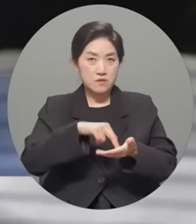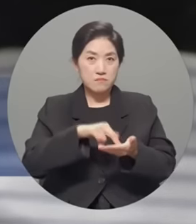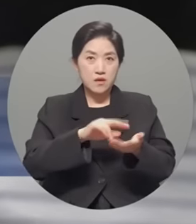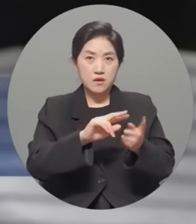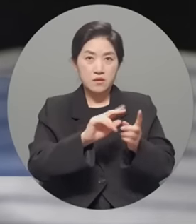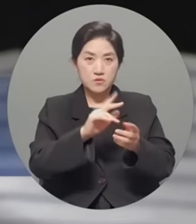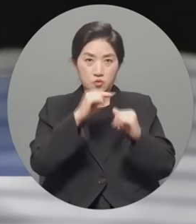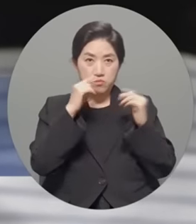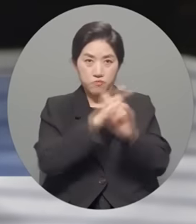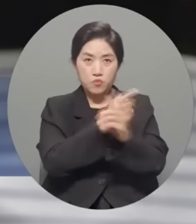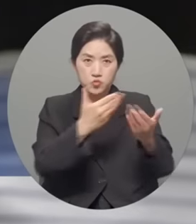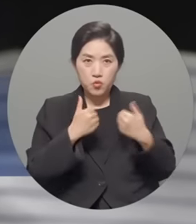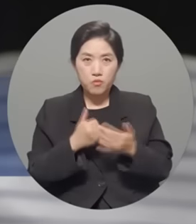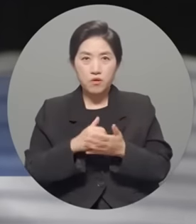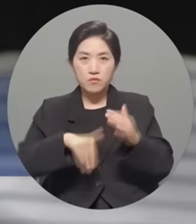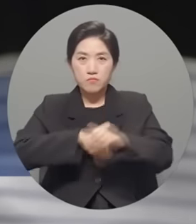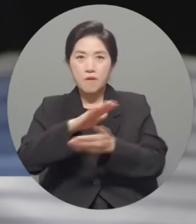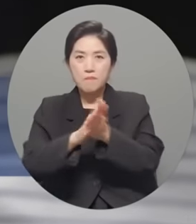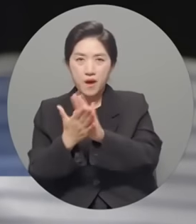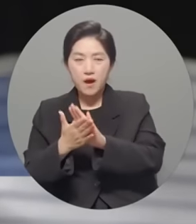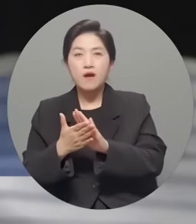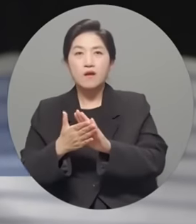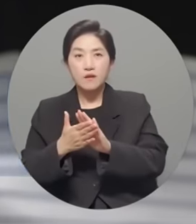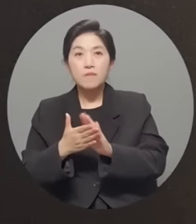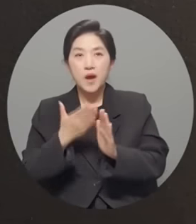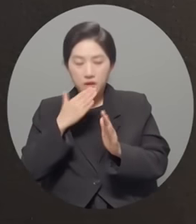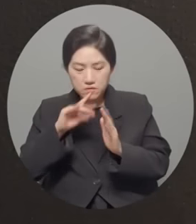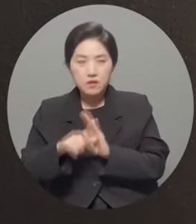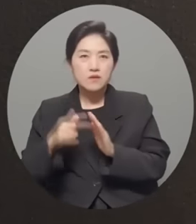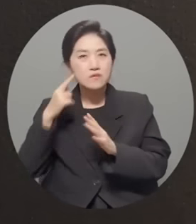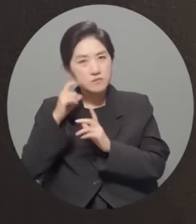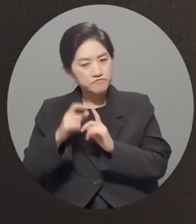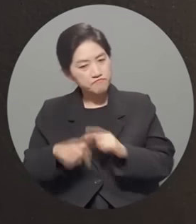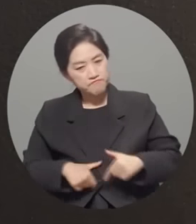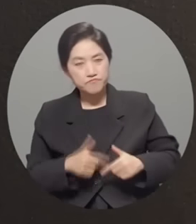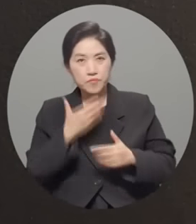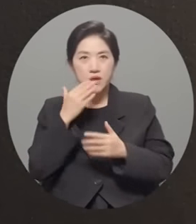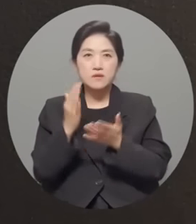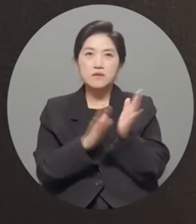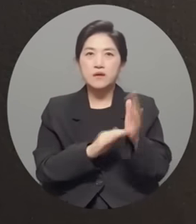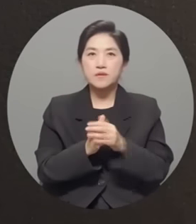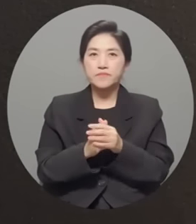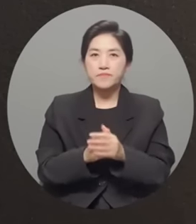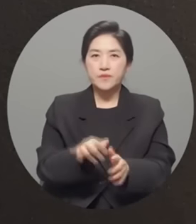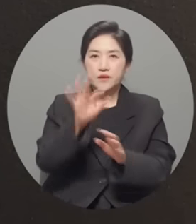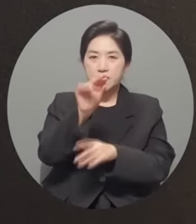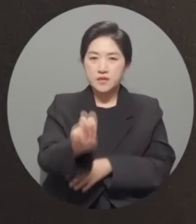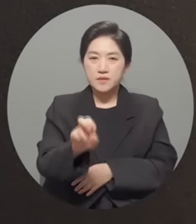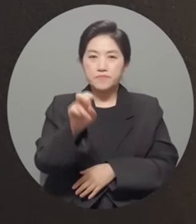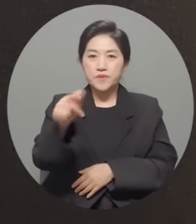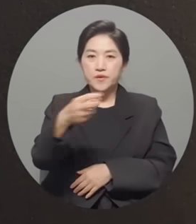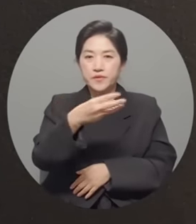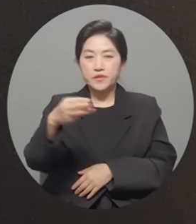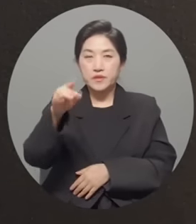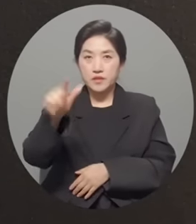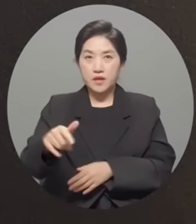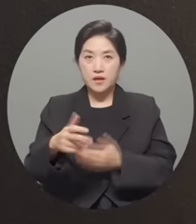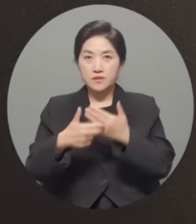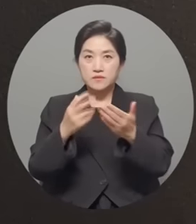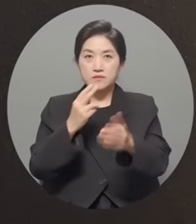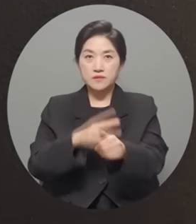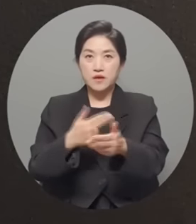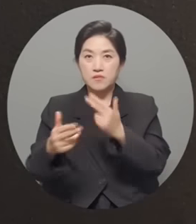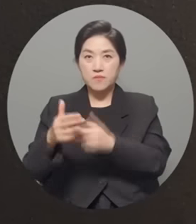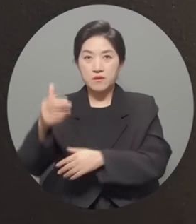상황이 바뀐 거니까 그때 다시 고민을 해봐야겠죠. 한편 이면택 이사협회 차기 회장은 SNS에